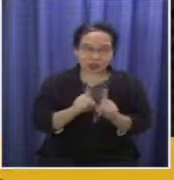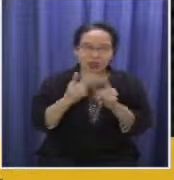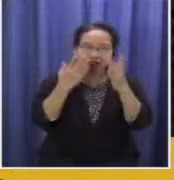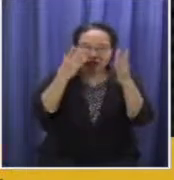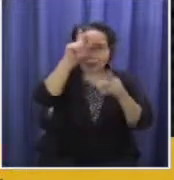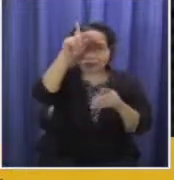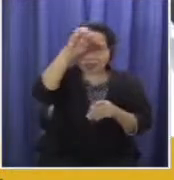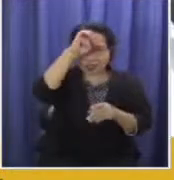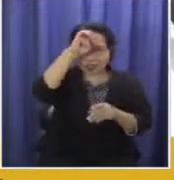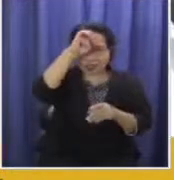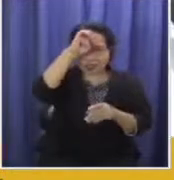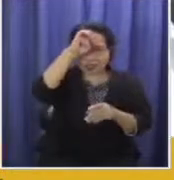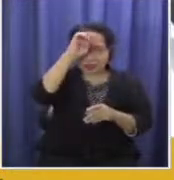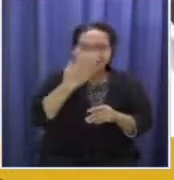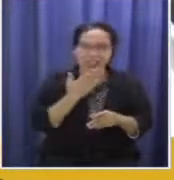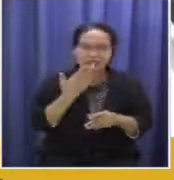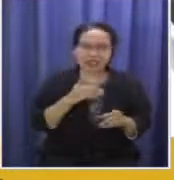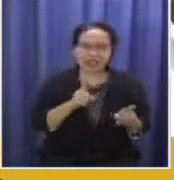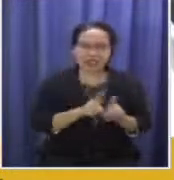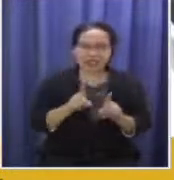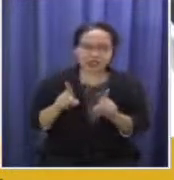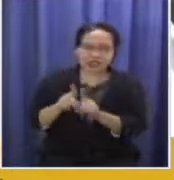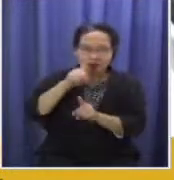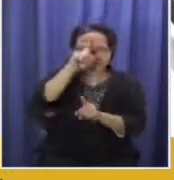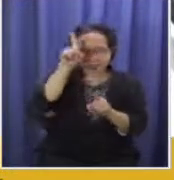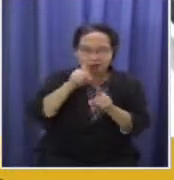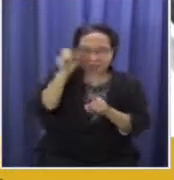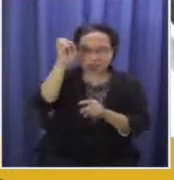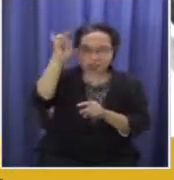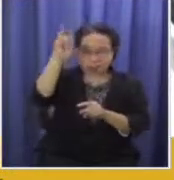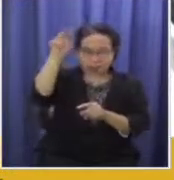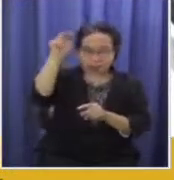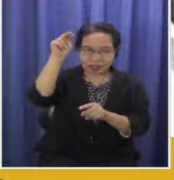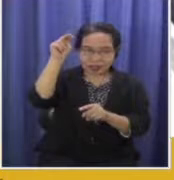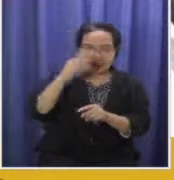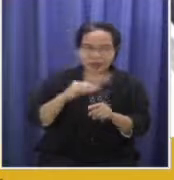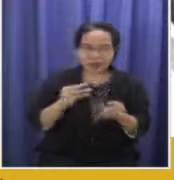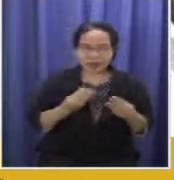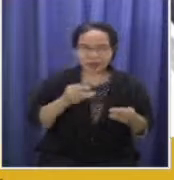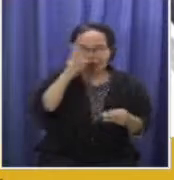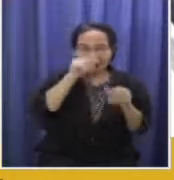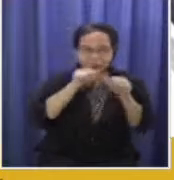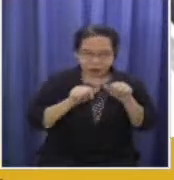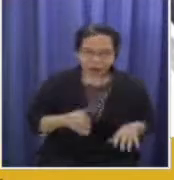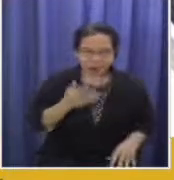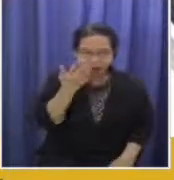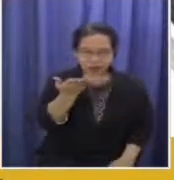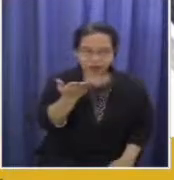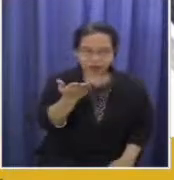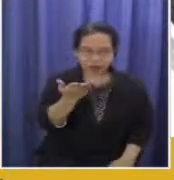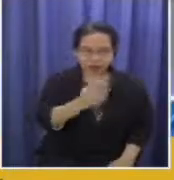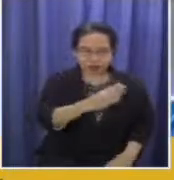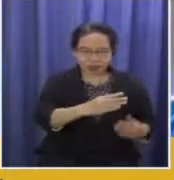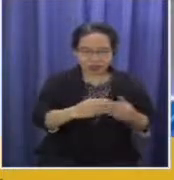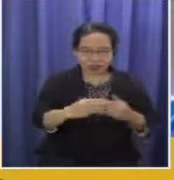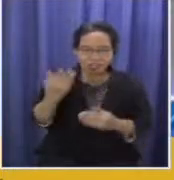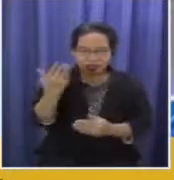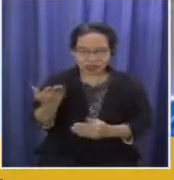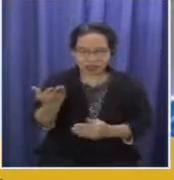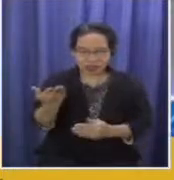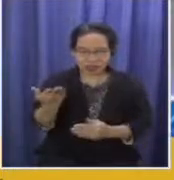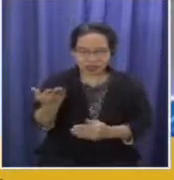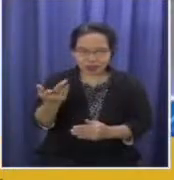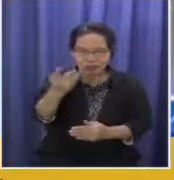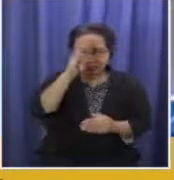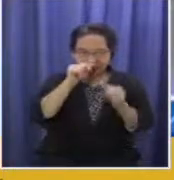you, Brother Eli. Thank you also, Brother Sharwan, and may God bless you and guide you. र तपाईलाई